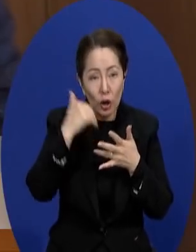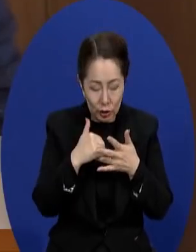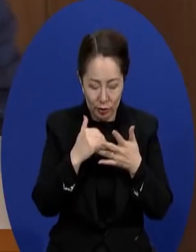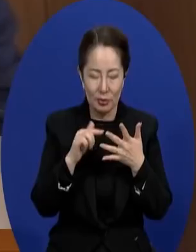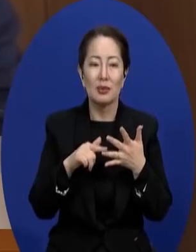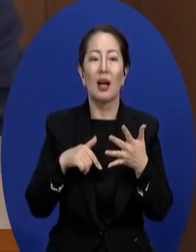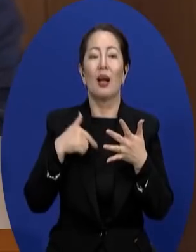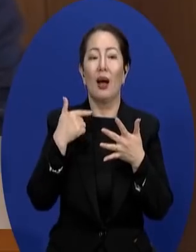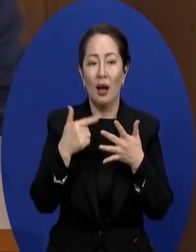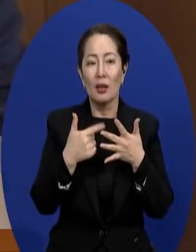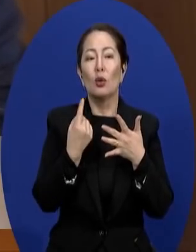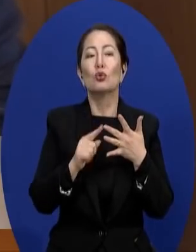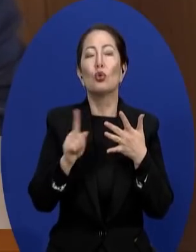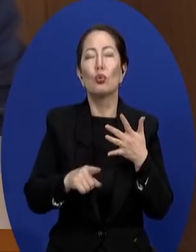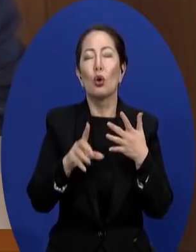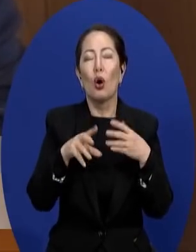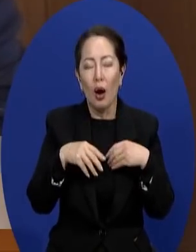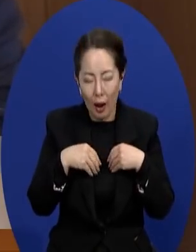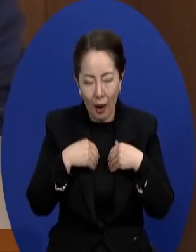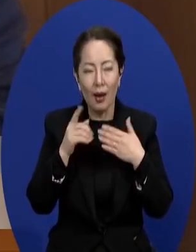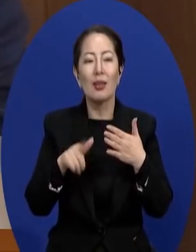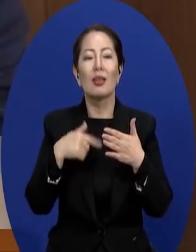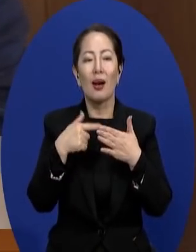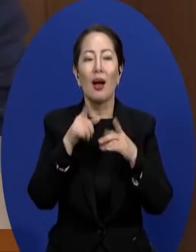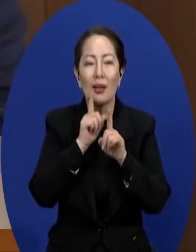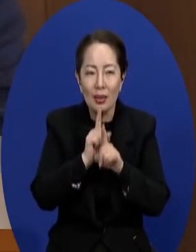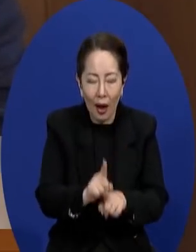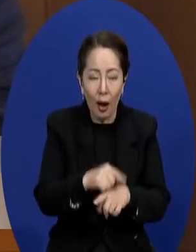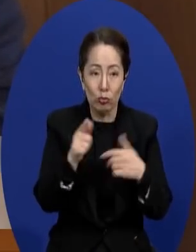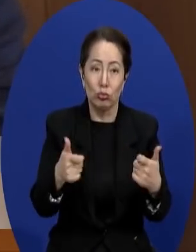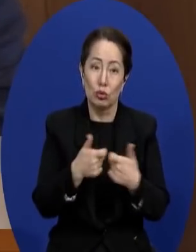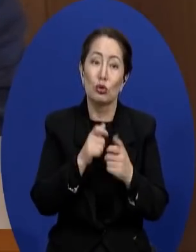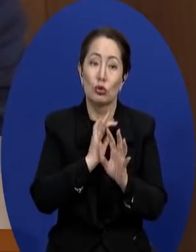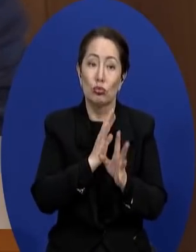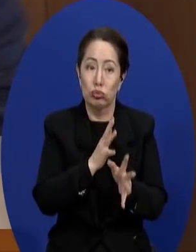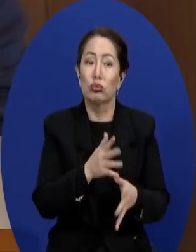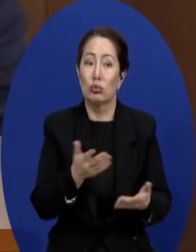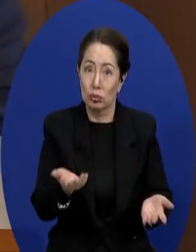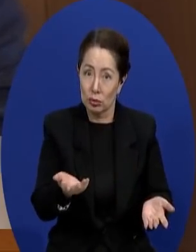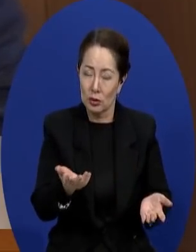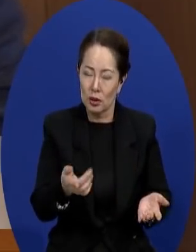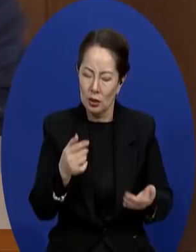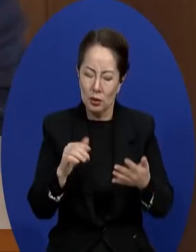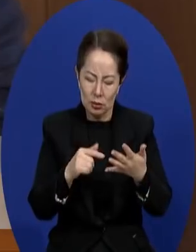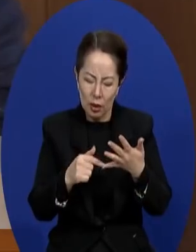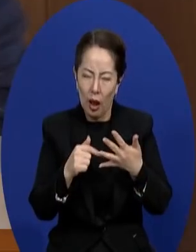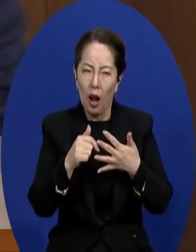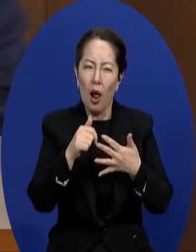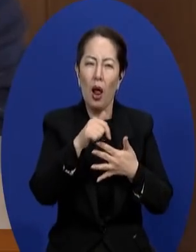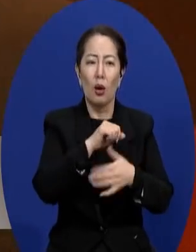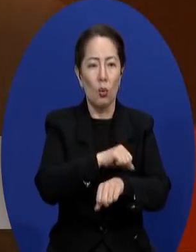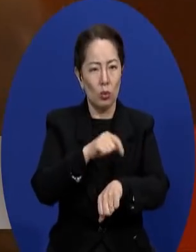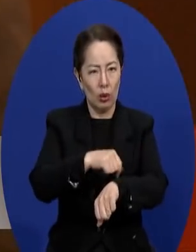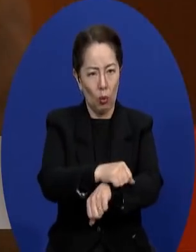Тэгэд хүлийн зөвшөөрдөг. Тэгэд биелүүлж мөрддөг. Тэгсч бас хугацаа их орж байгаа үст